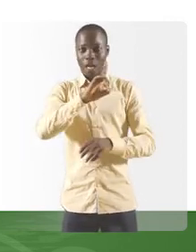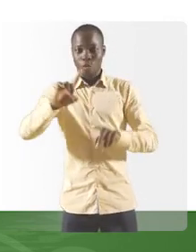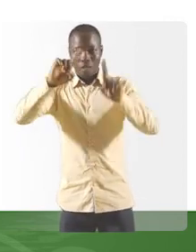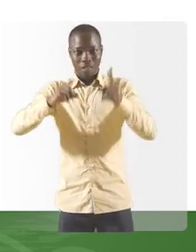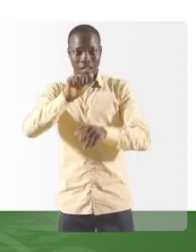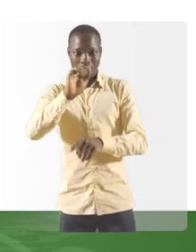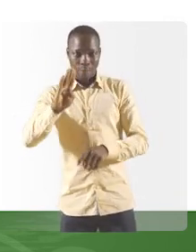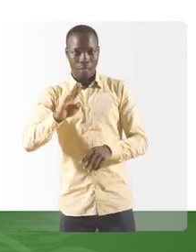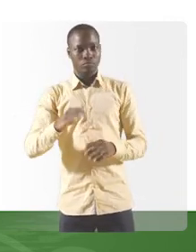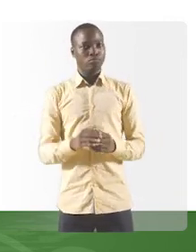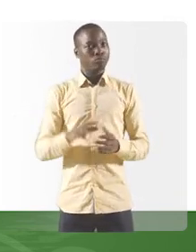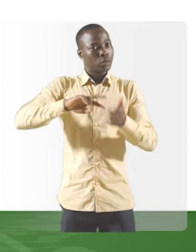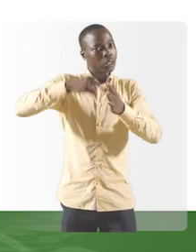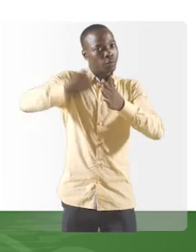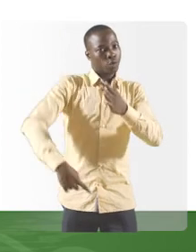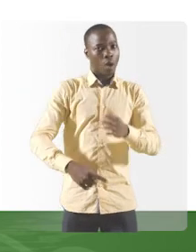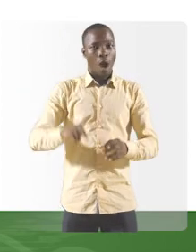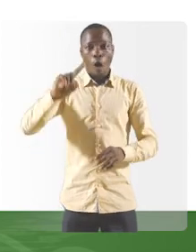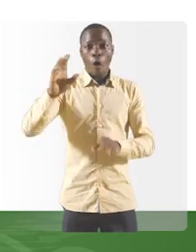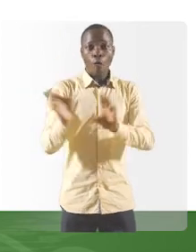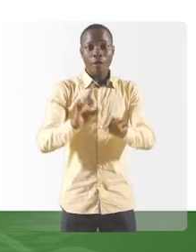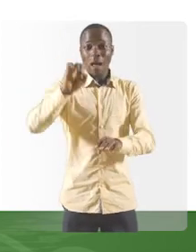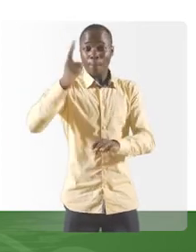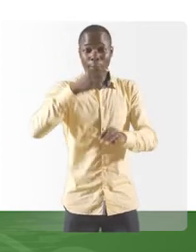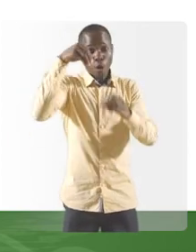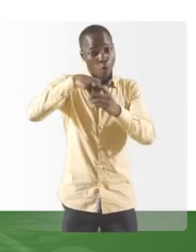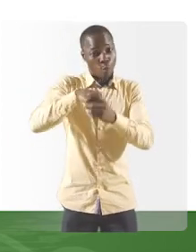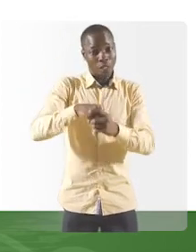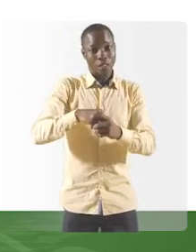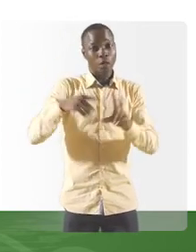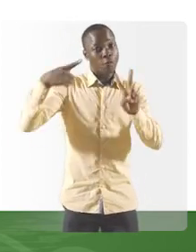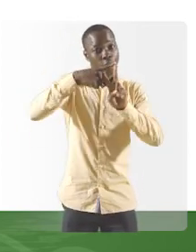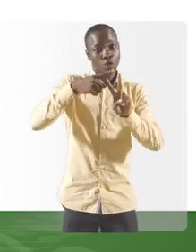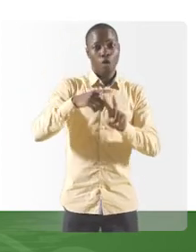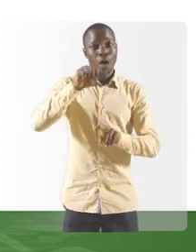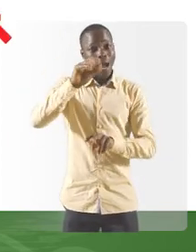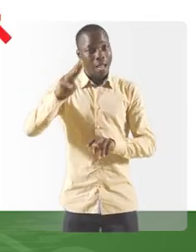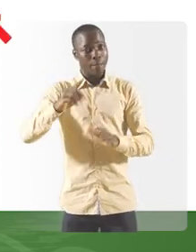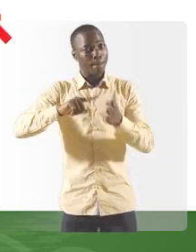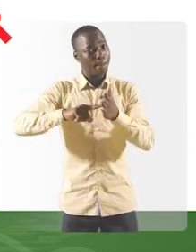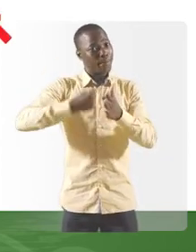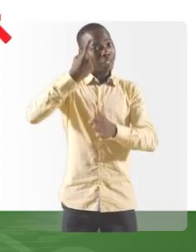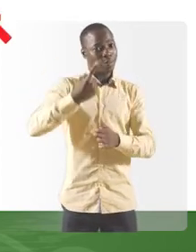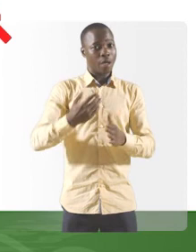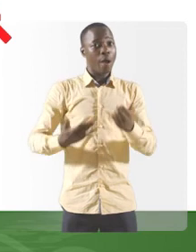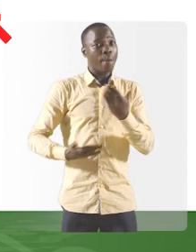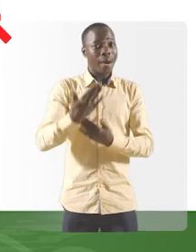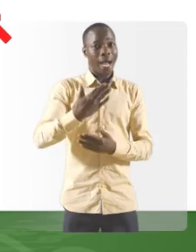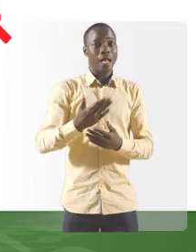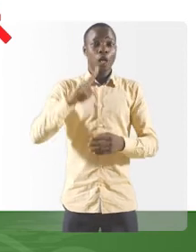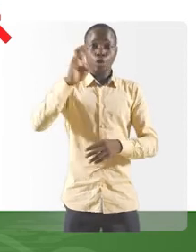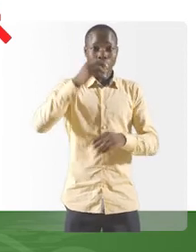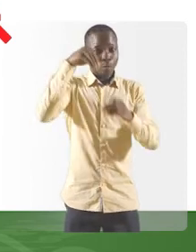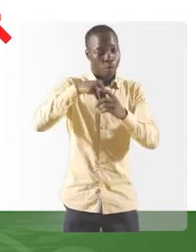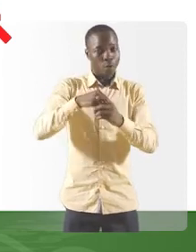à, on fait la première composante du vecteur AM multiplié par la deuxième composante du vecteur